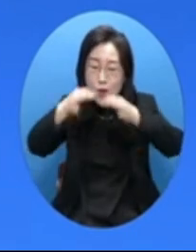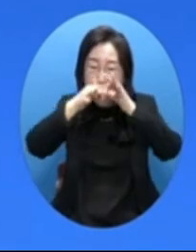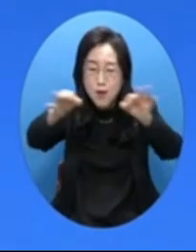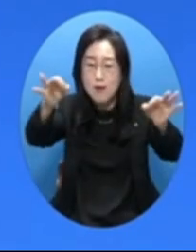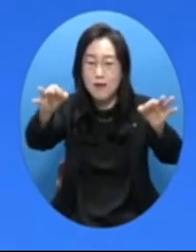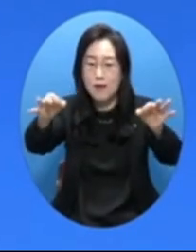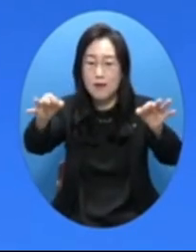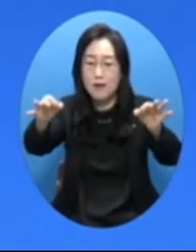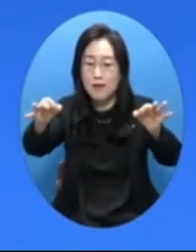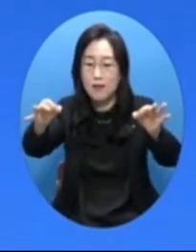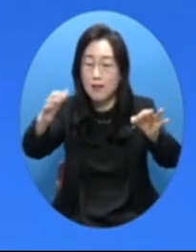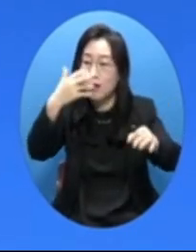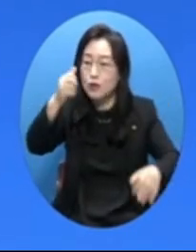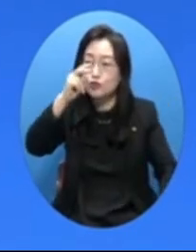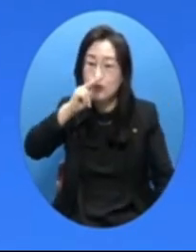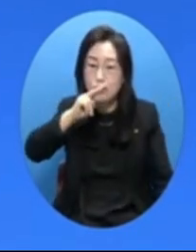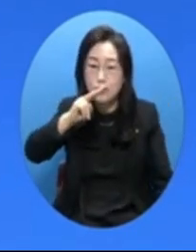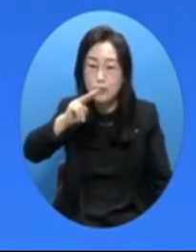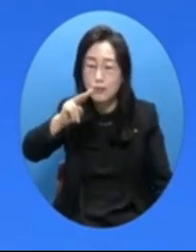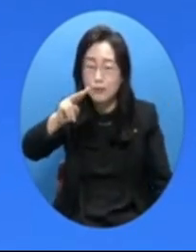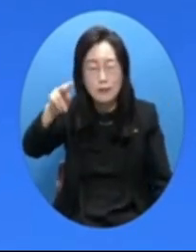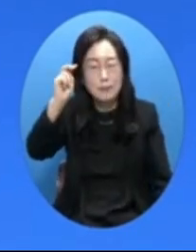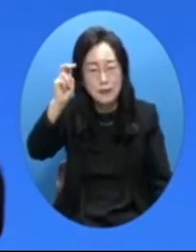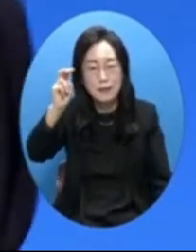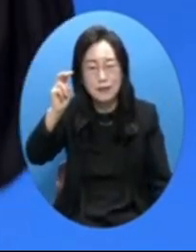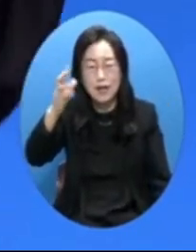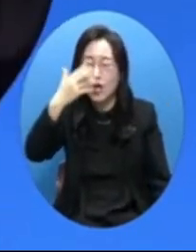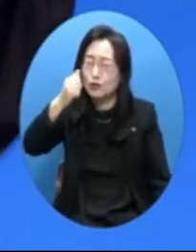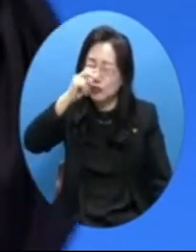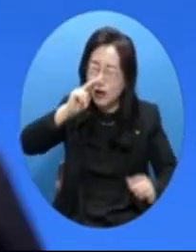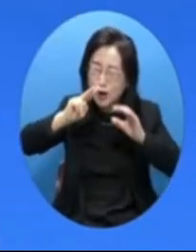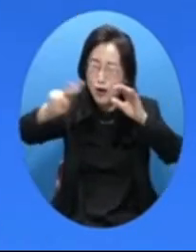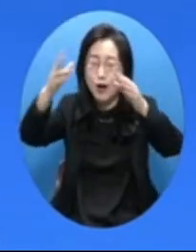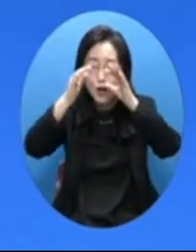외치다 근데 주여 왜 바뀌는 외칠 것이 없었을 것입니다